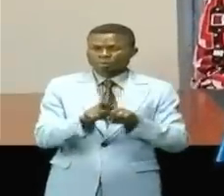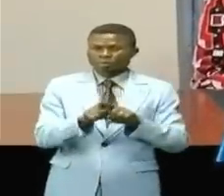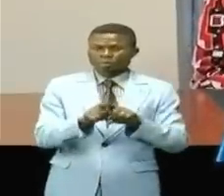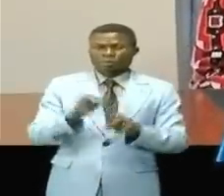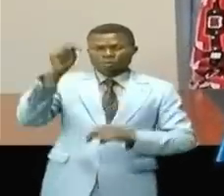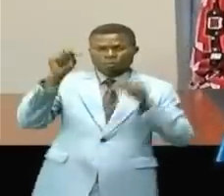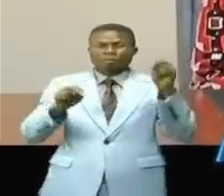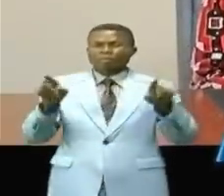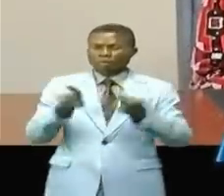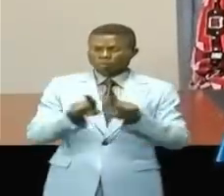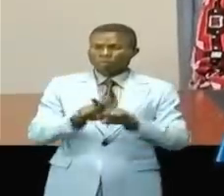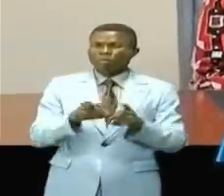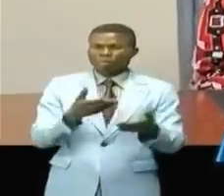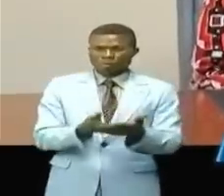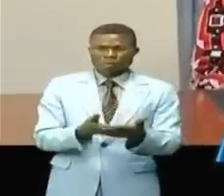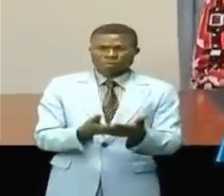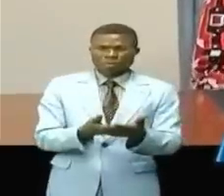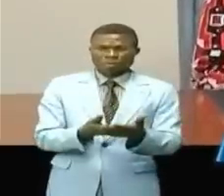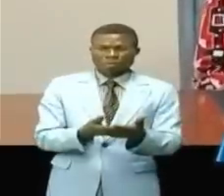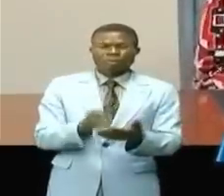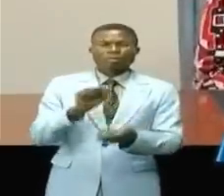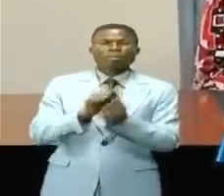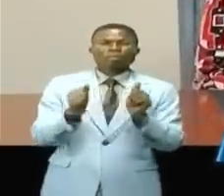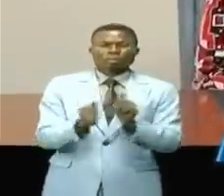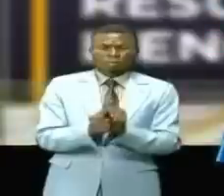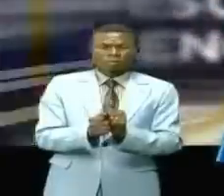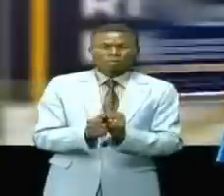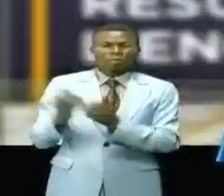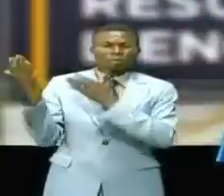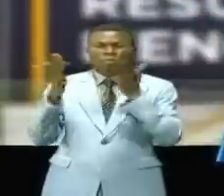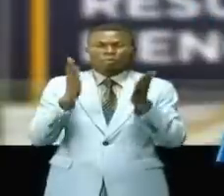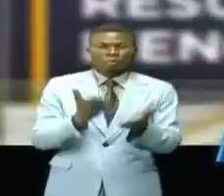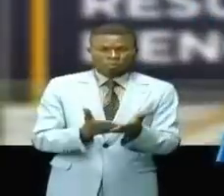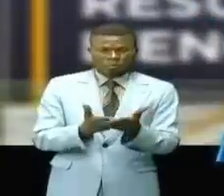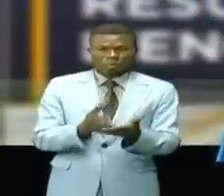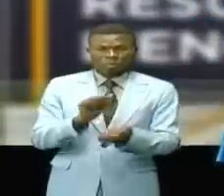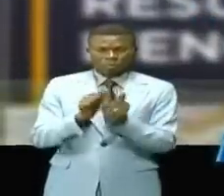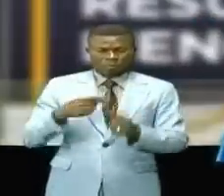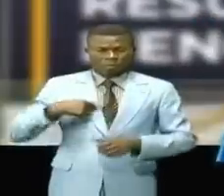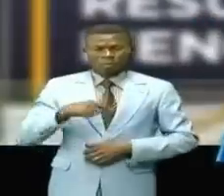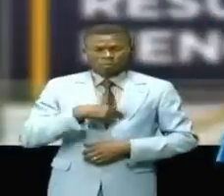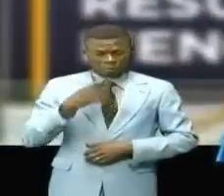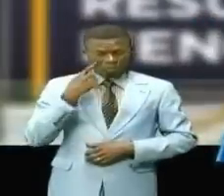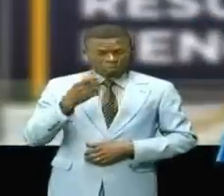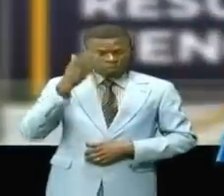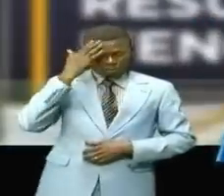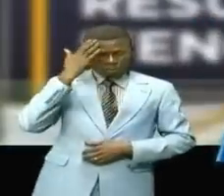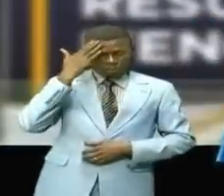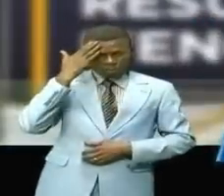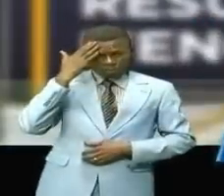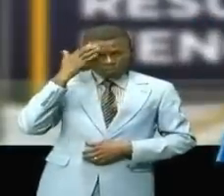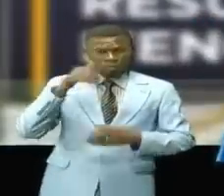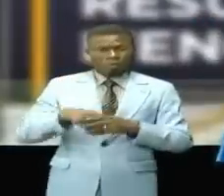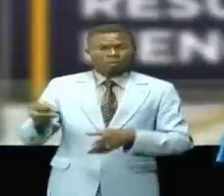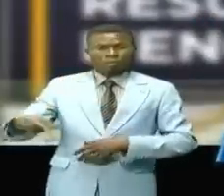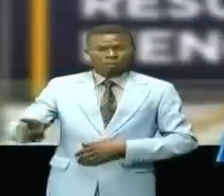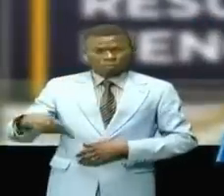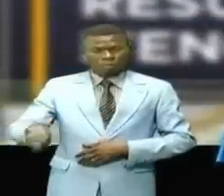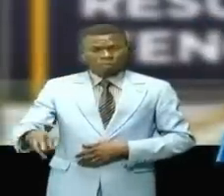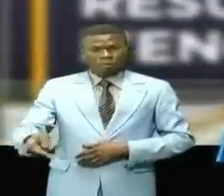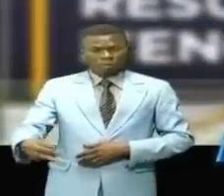même appropriation de la question du climat des affaires. Il était question pour nous de pouvoir nous rendre compte au niveau des provinces